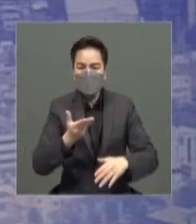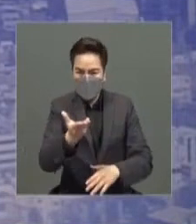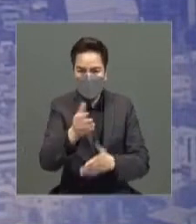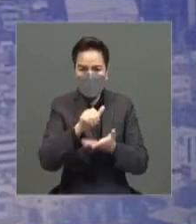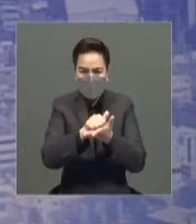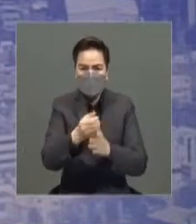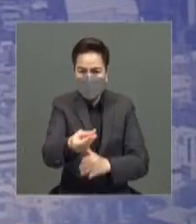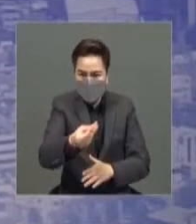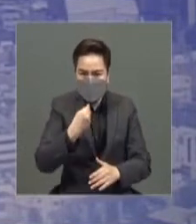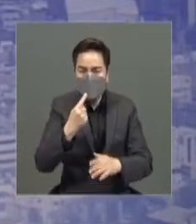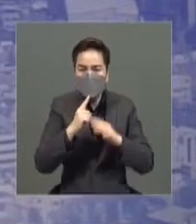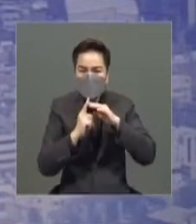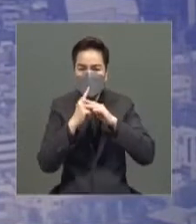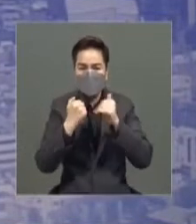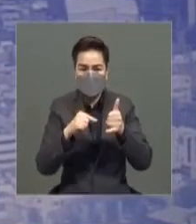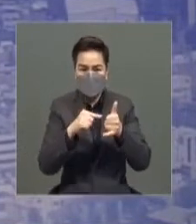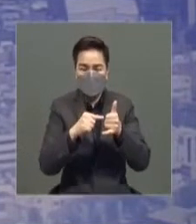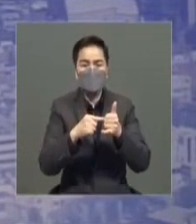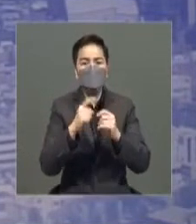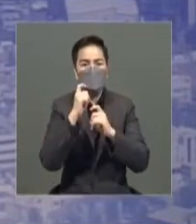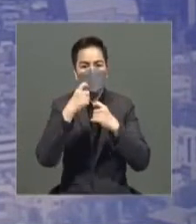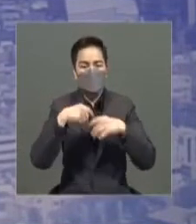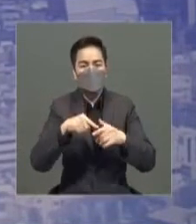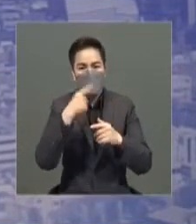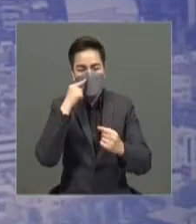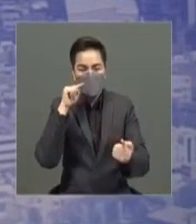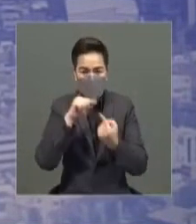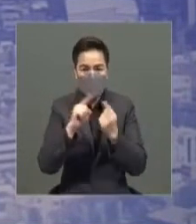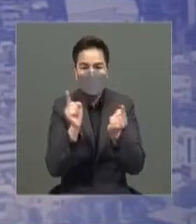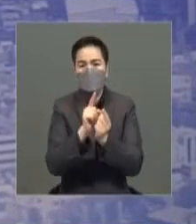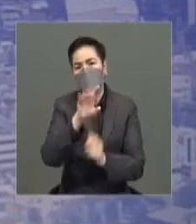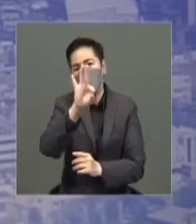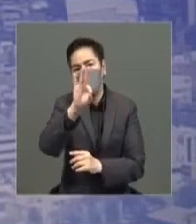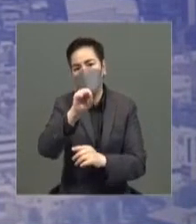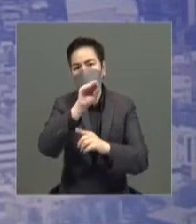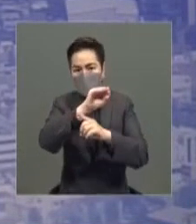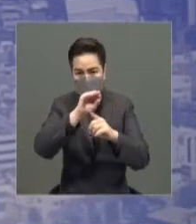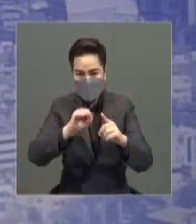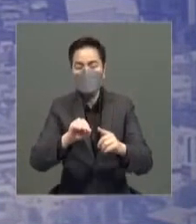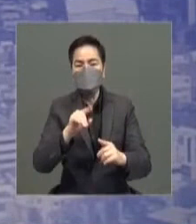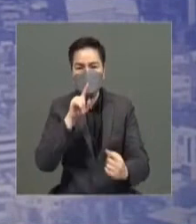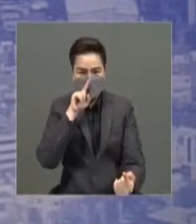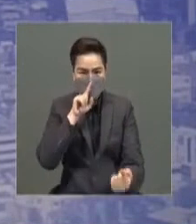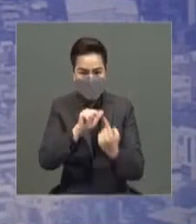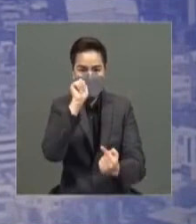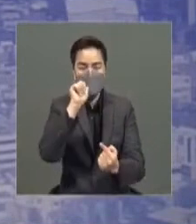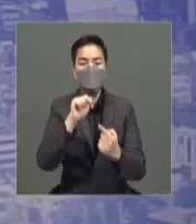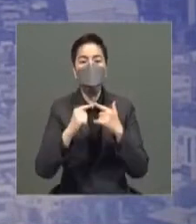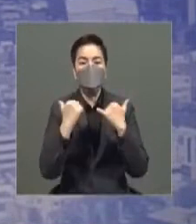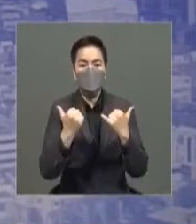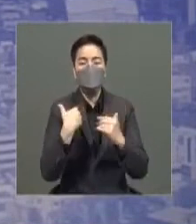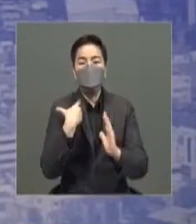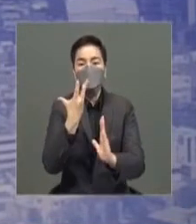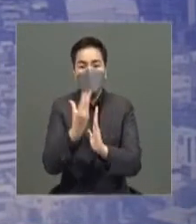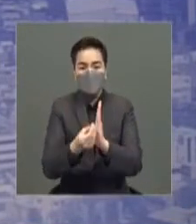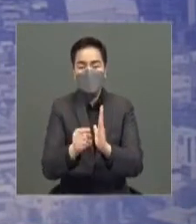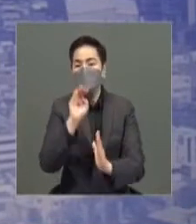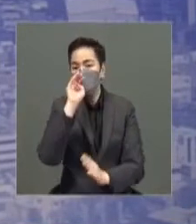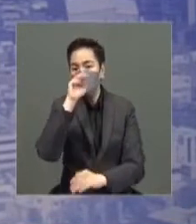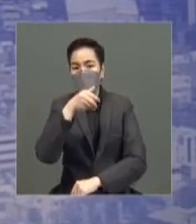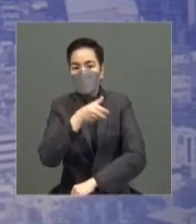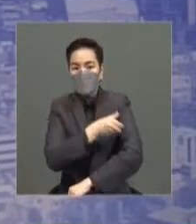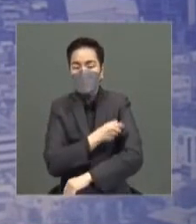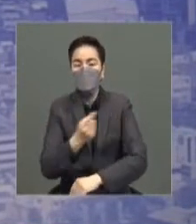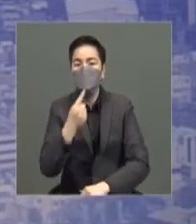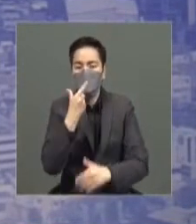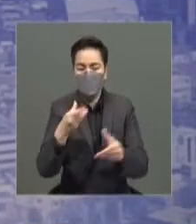ขอรับบริการตรงนี้เนี่ยมีความแม่นยำถึง 90% ขณะที่อีกส่วนหนึ่งที่กทม.รายงานการ